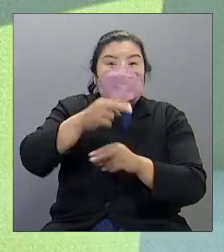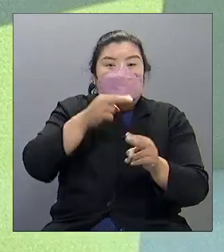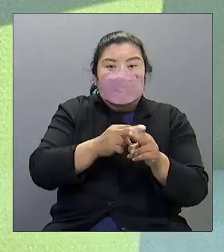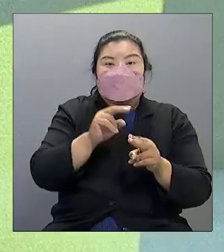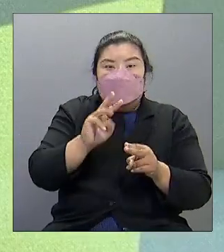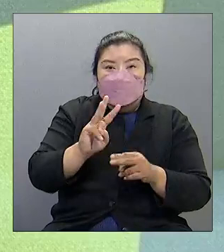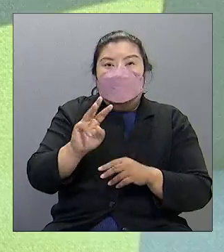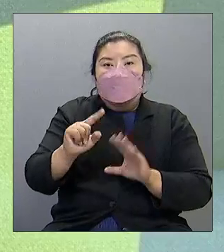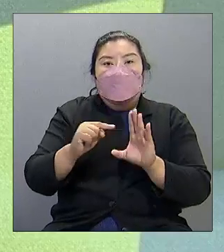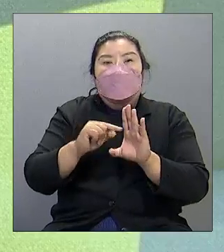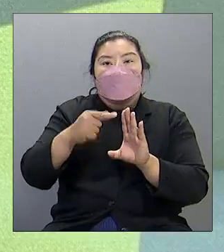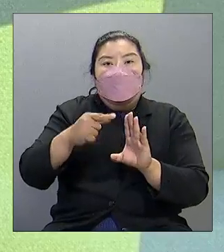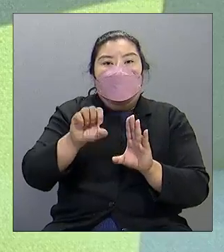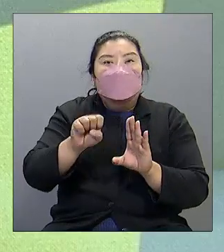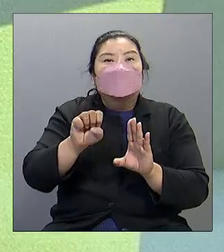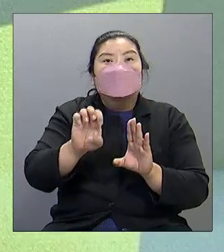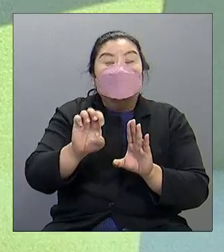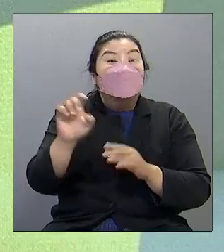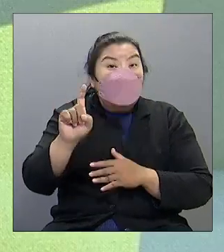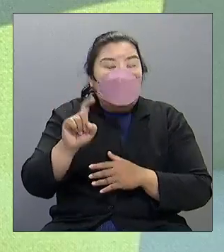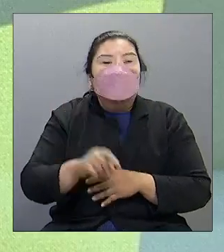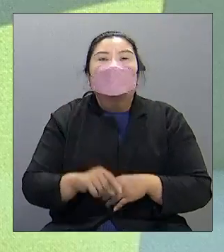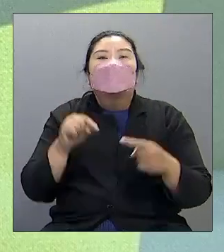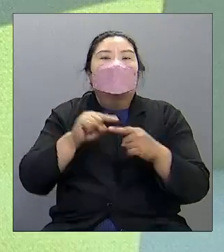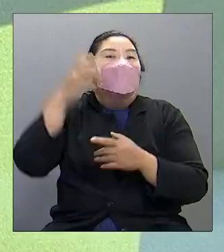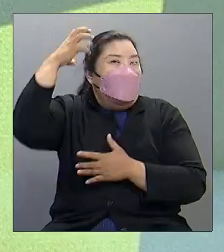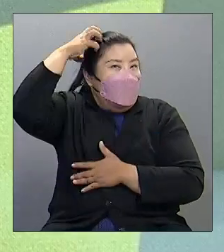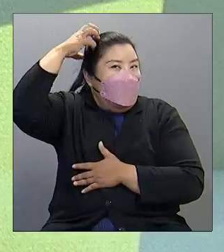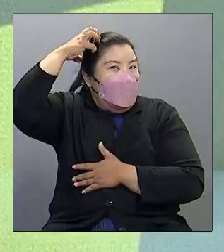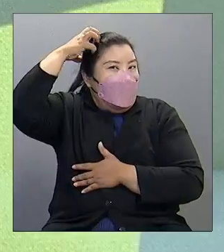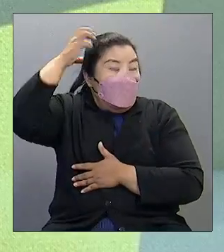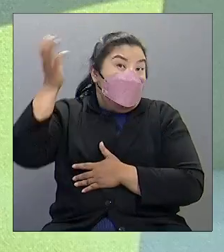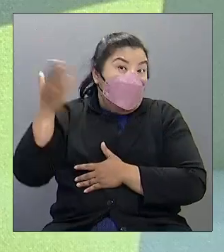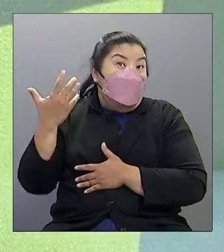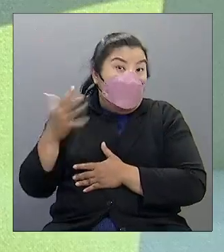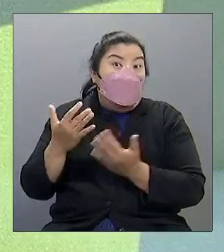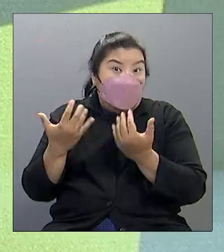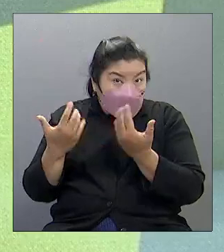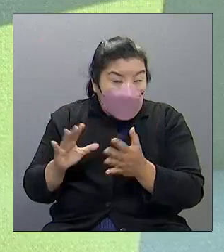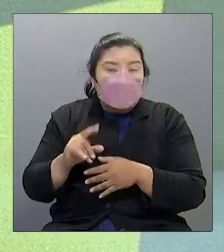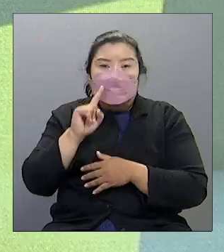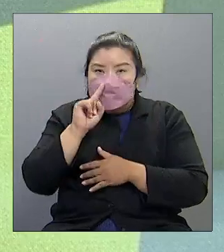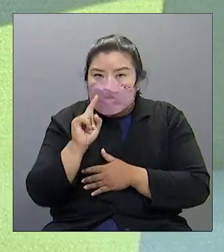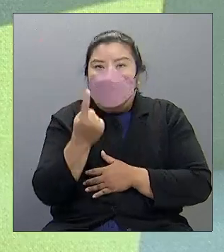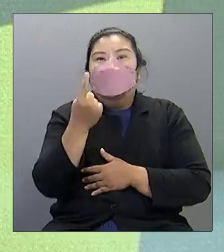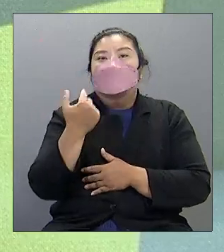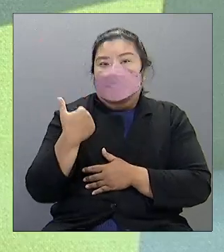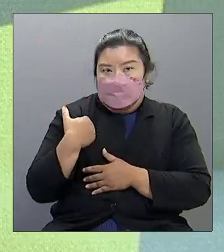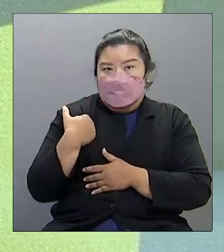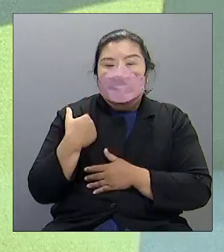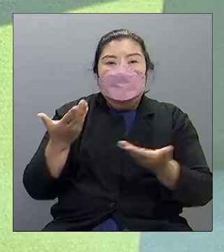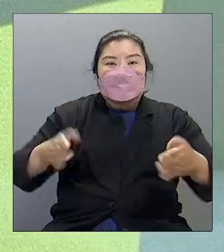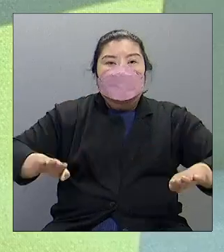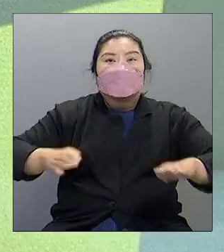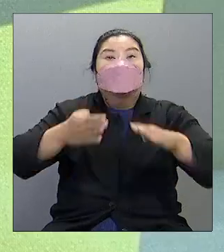ู่ที่หวงพระบางนะคะรอบที่แล้ที่เราเคยพาคุผชไปแต่ว่าสถานที่สวยงามยัมีอหนึ่ที่นะคะคณผชมนั่ก็คอที่ประทาศภูสี